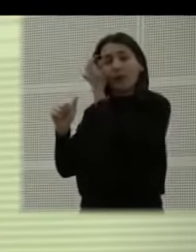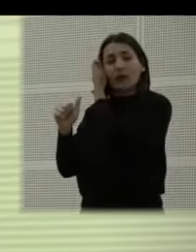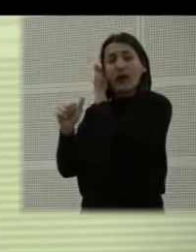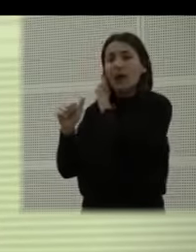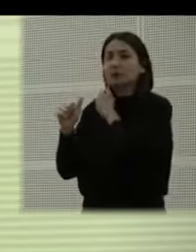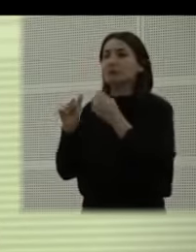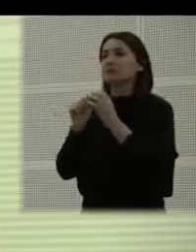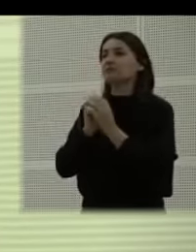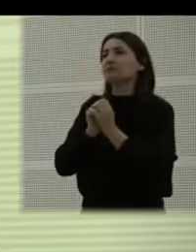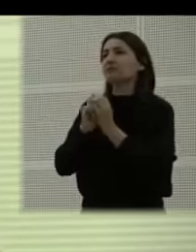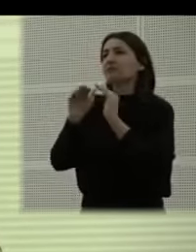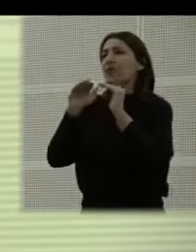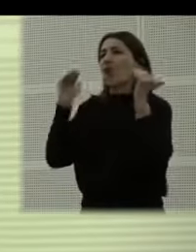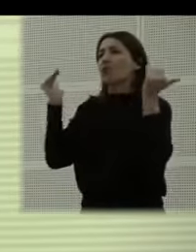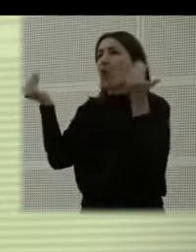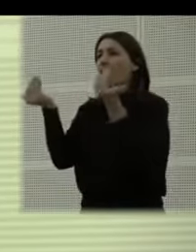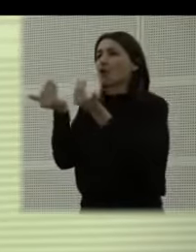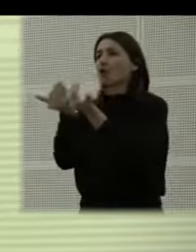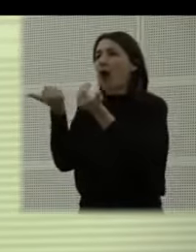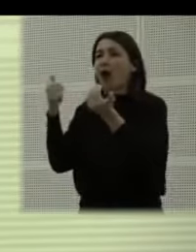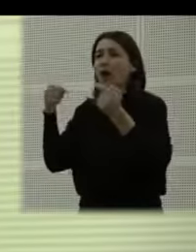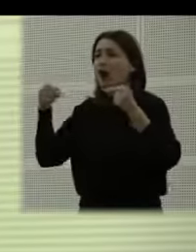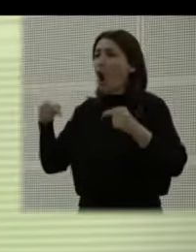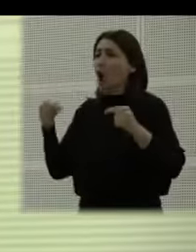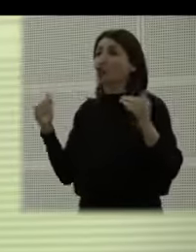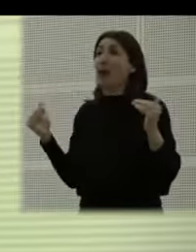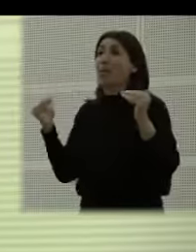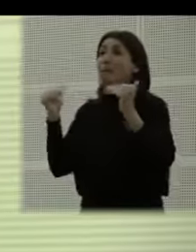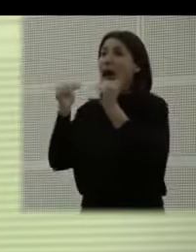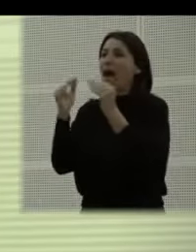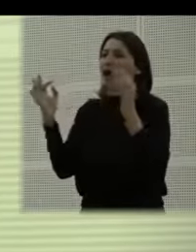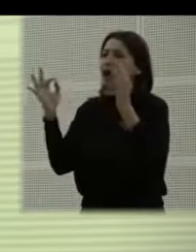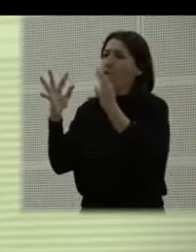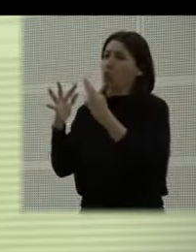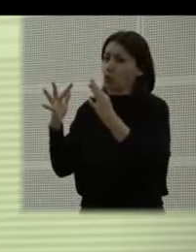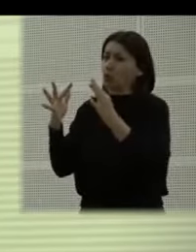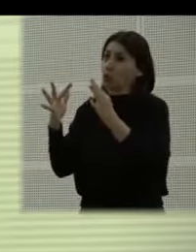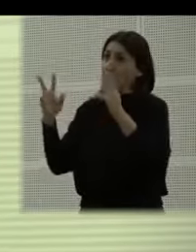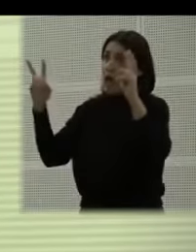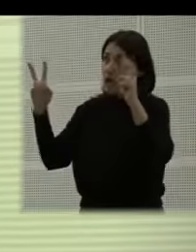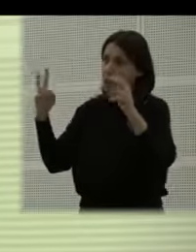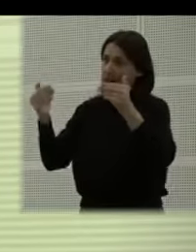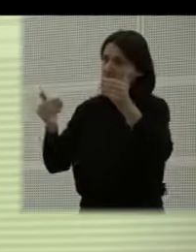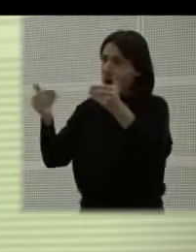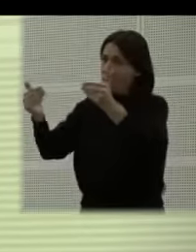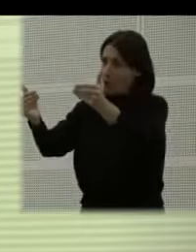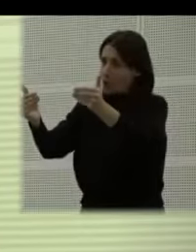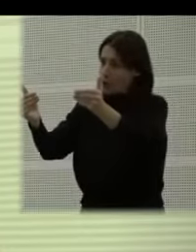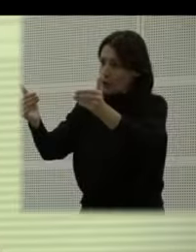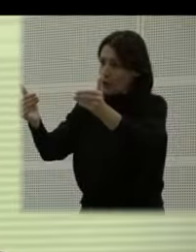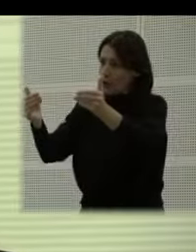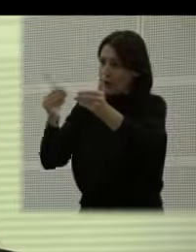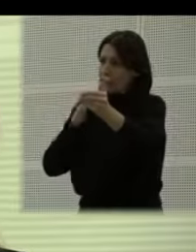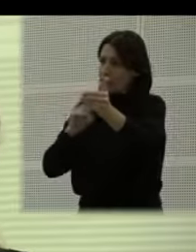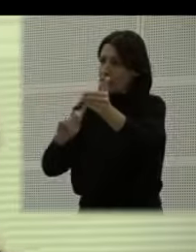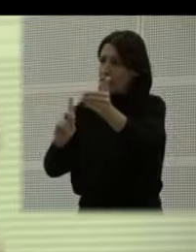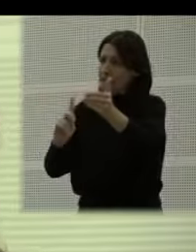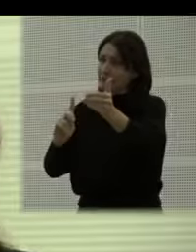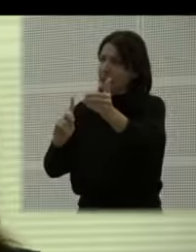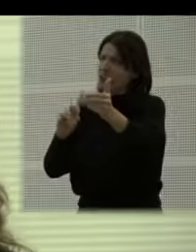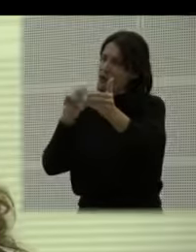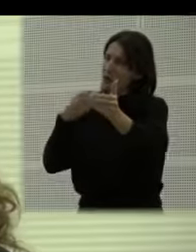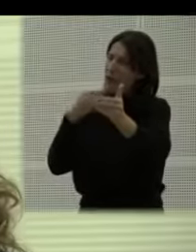quasi in un mondo in cui ancora oggi le pari opportunità sono un tema molto forte, quasi converrebbe rimanere